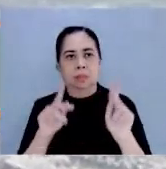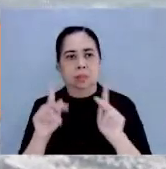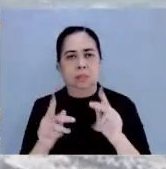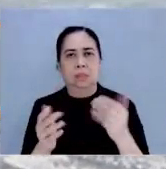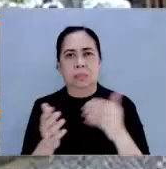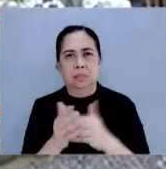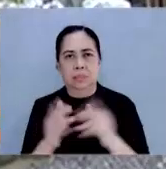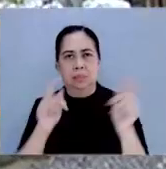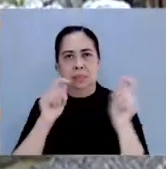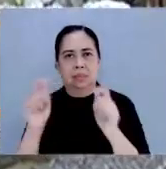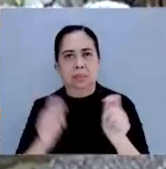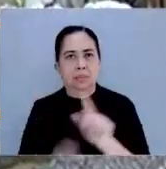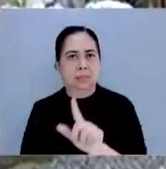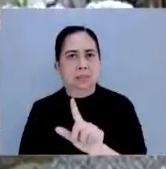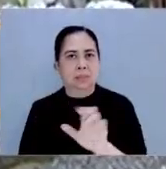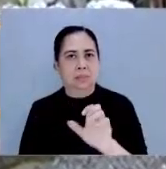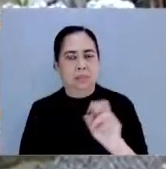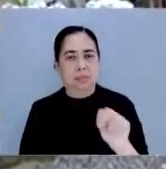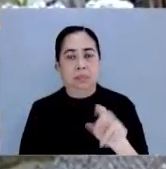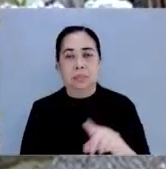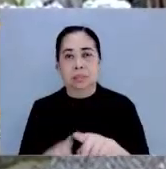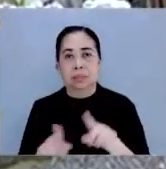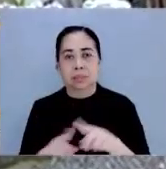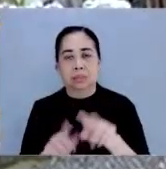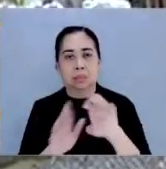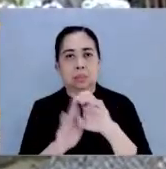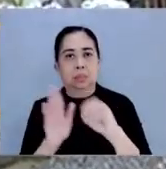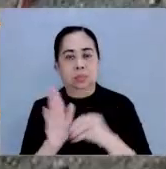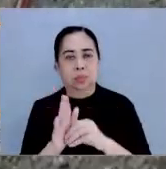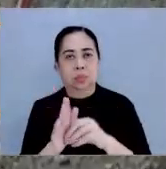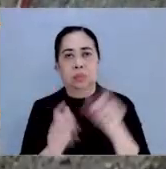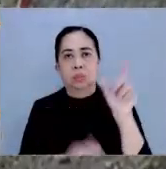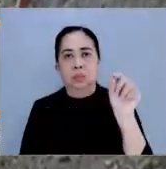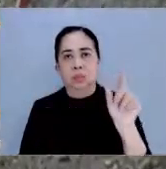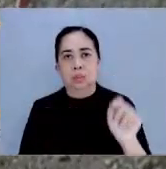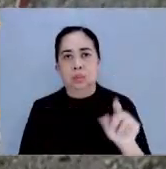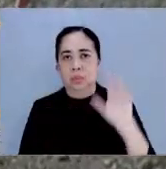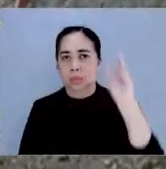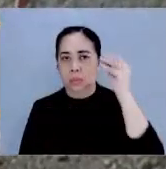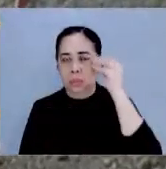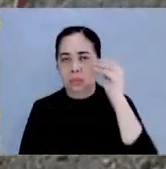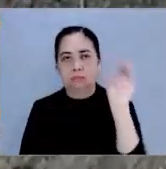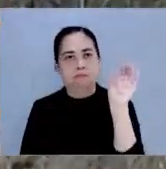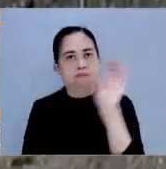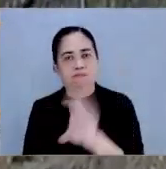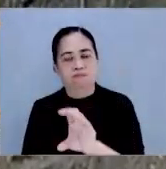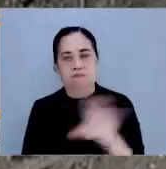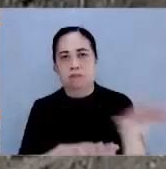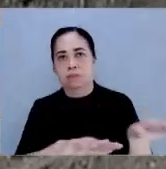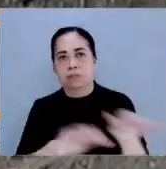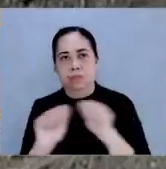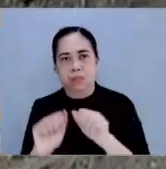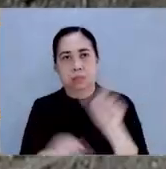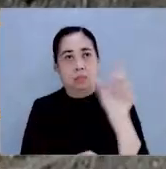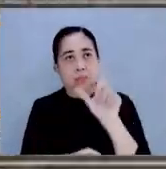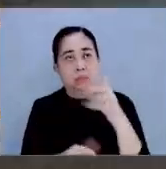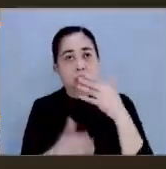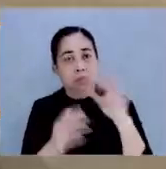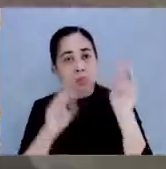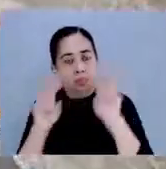Typhoon Leon. Naglabas na rin executive order ang Kidubatan LGU na magpapatupad ng forced evacuation oras sa sumama ang lagay ng